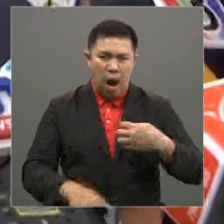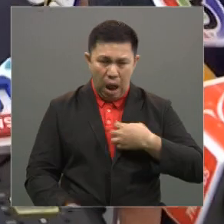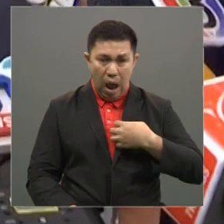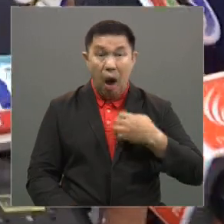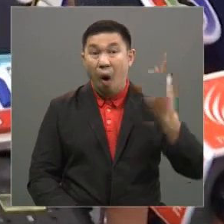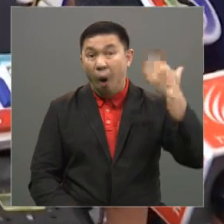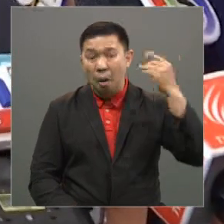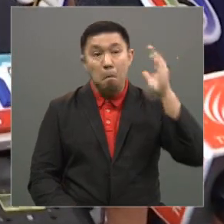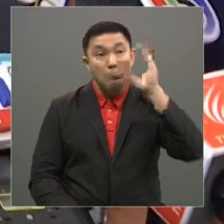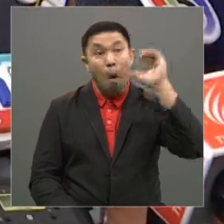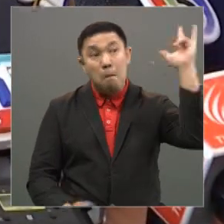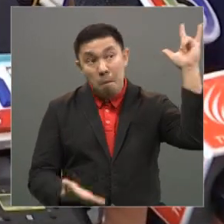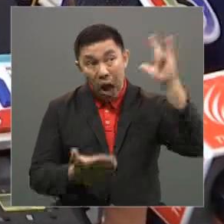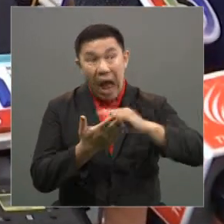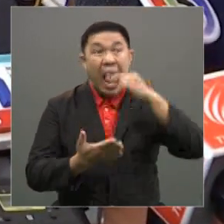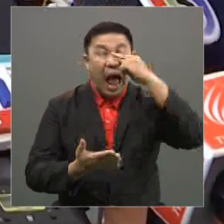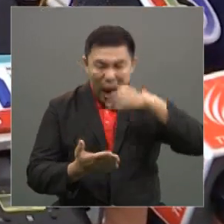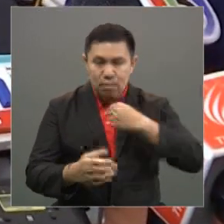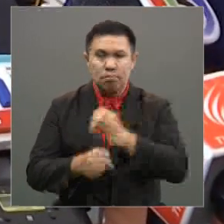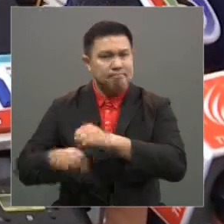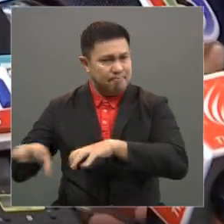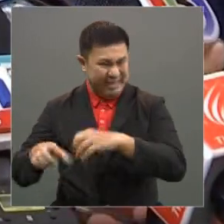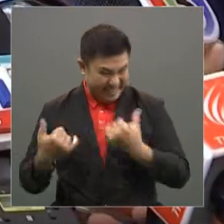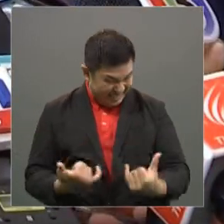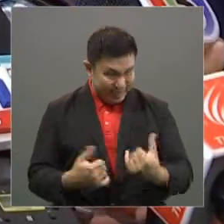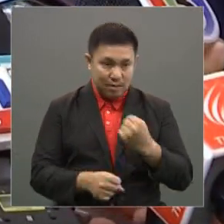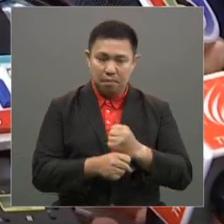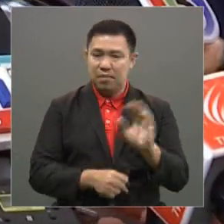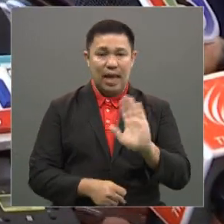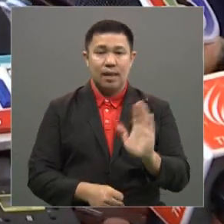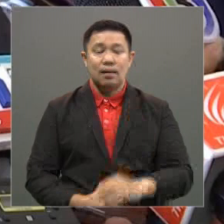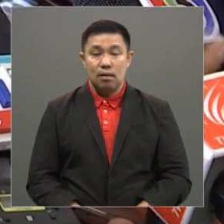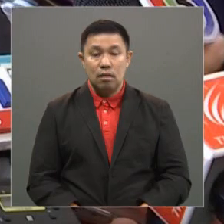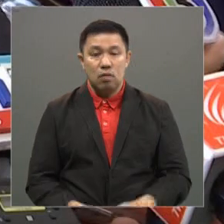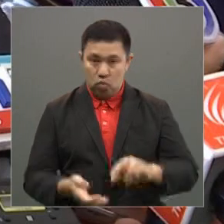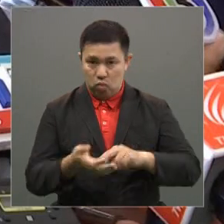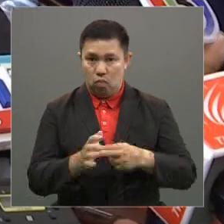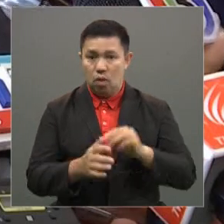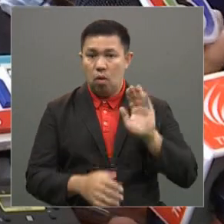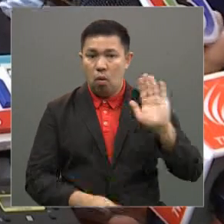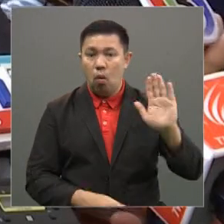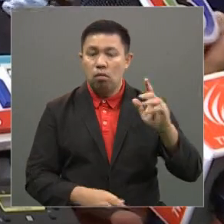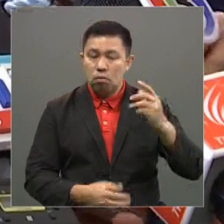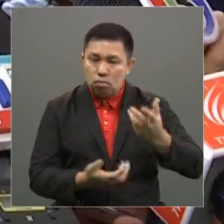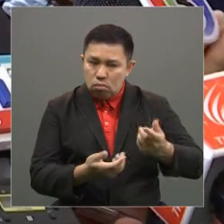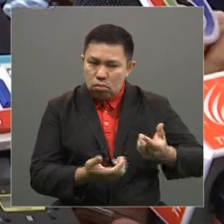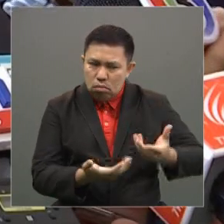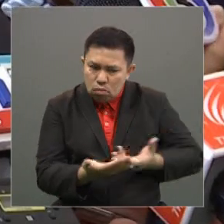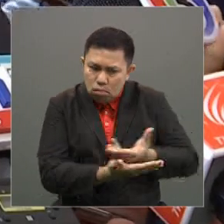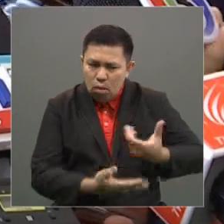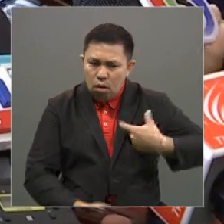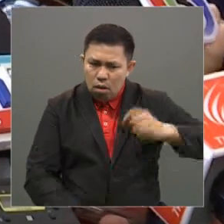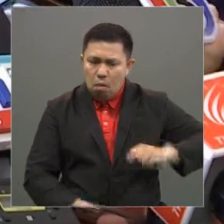เตรียมตั้งแต่คุณพ่อกลับมาถึงเมืองไทยแล้วค่ะไม่ได้เพิ่งเตรียมอันนี้ต้องอยู่ในกระบวนการของพิจารณาของอัยการอยู่นะ